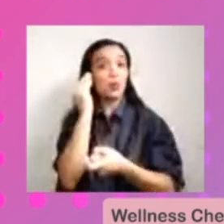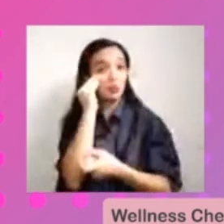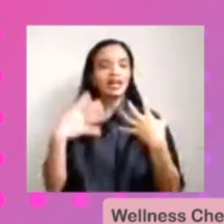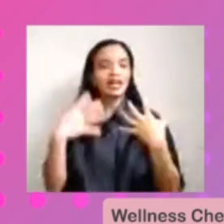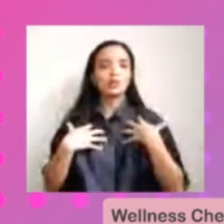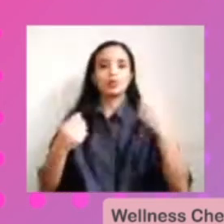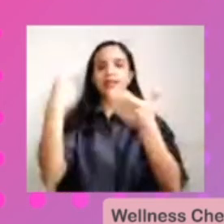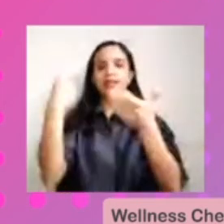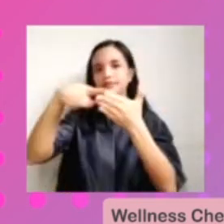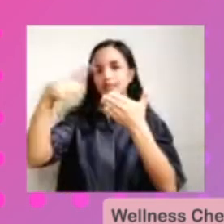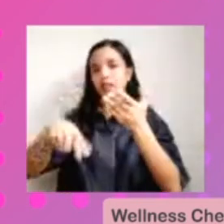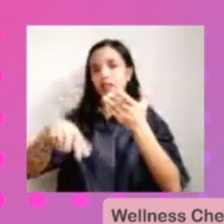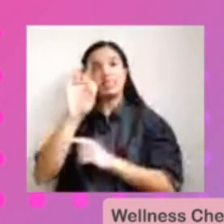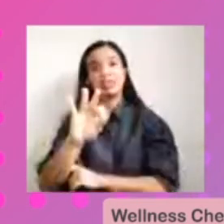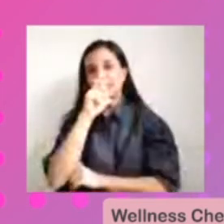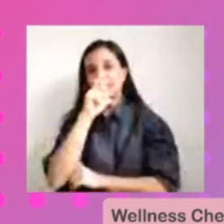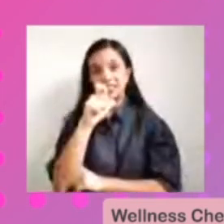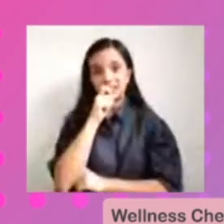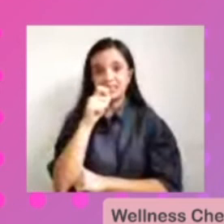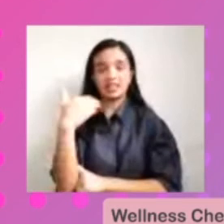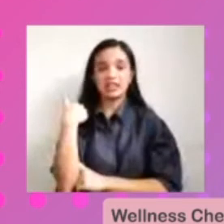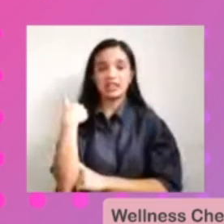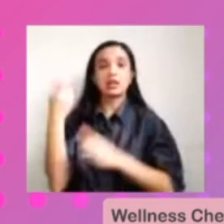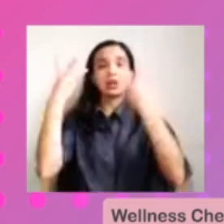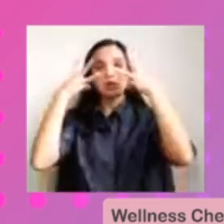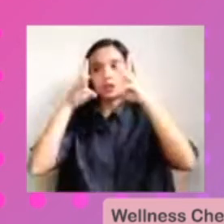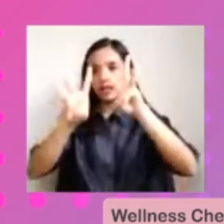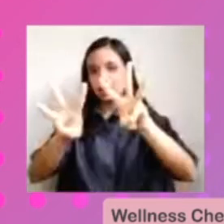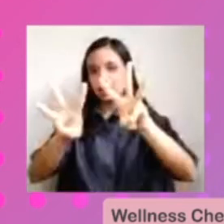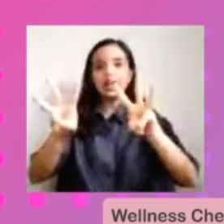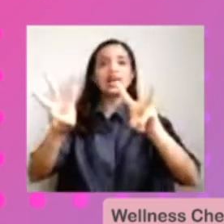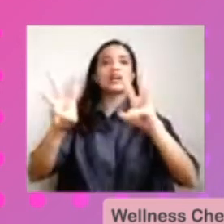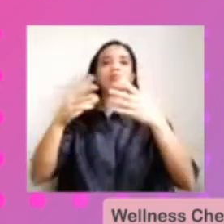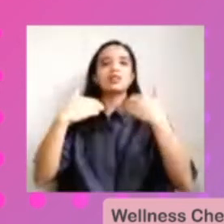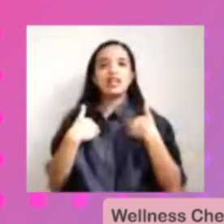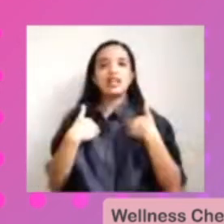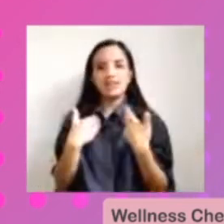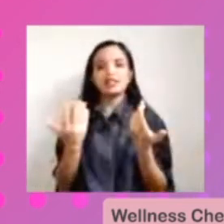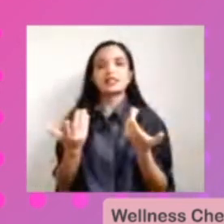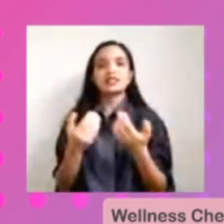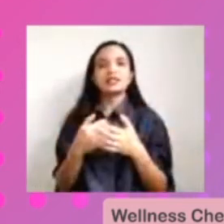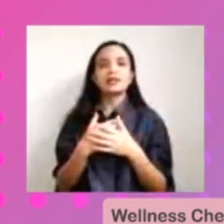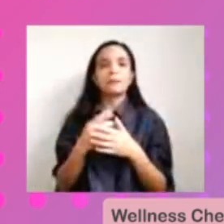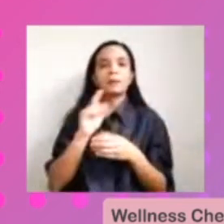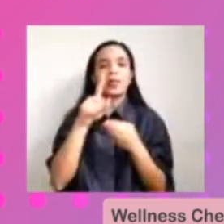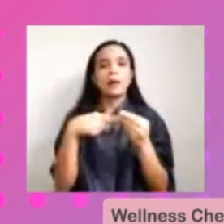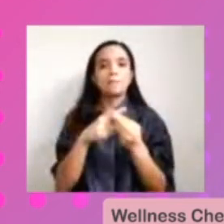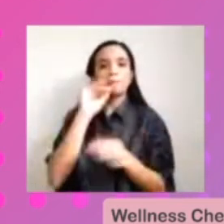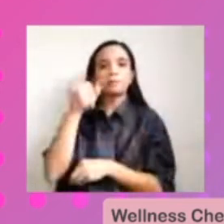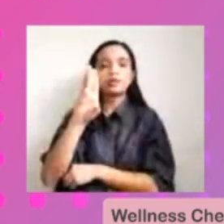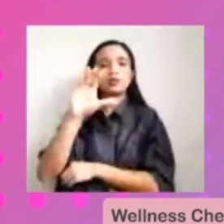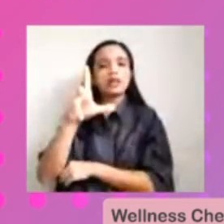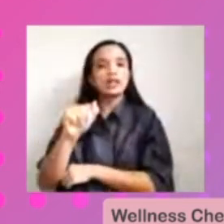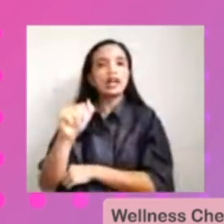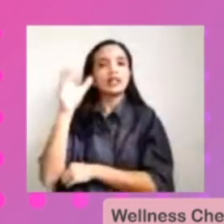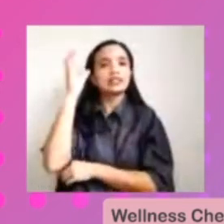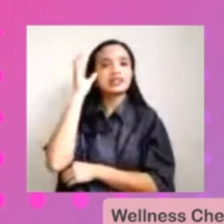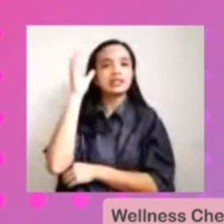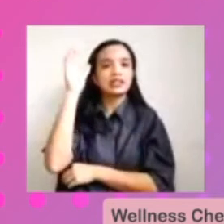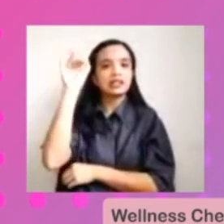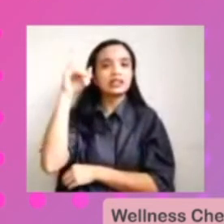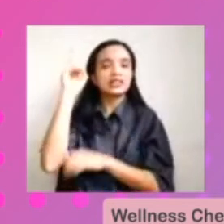po talaga sila ng mga physical exercises and syempre about nutrition. Ayan,